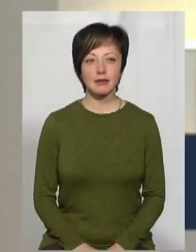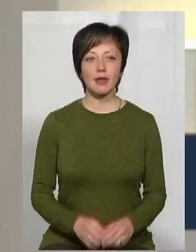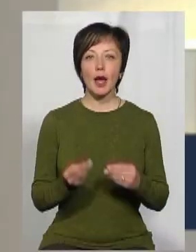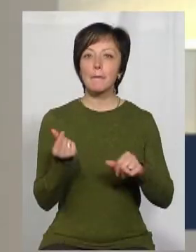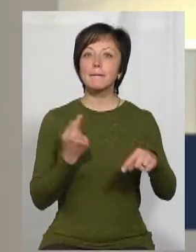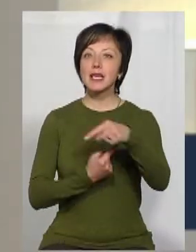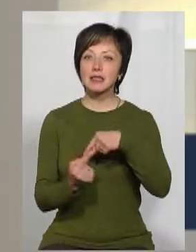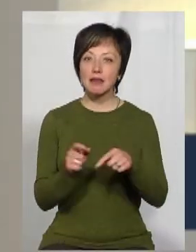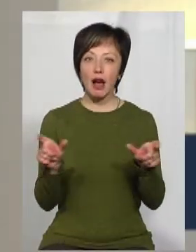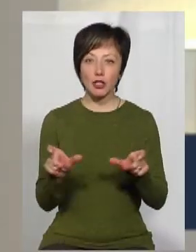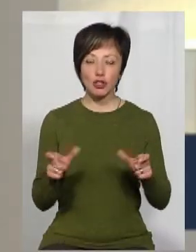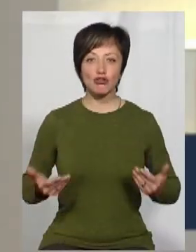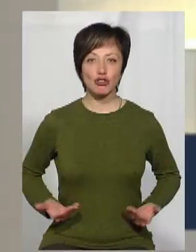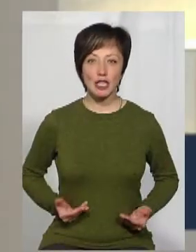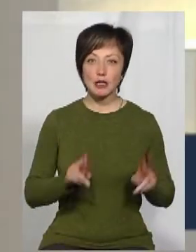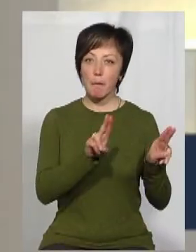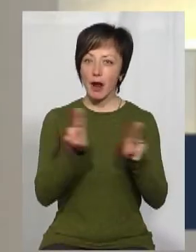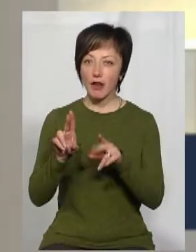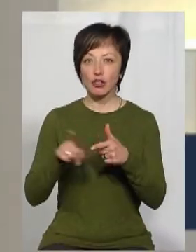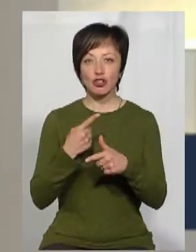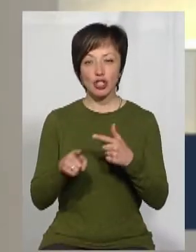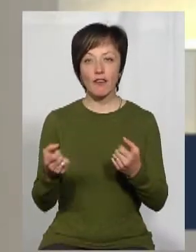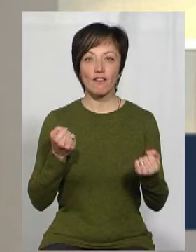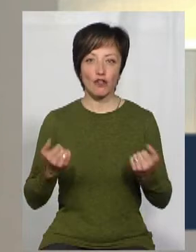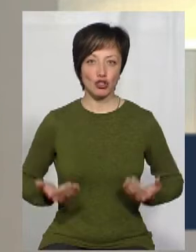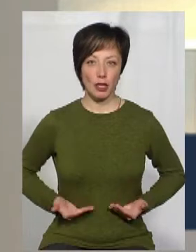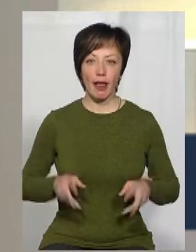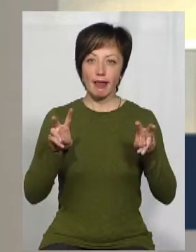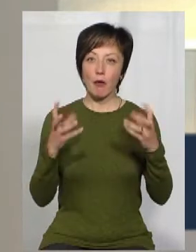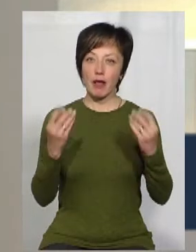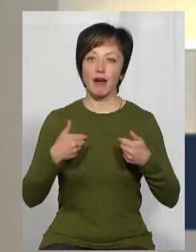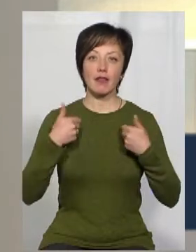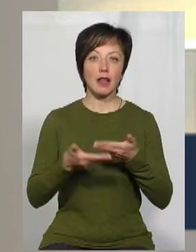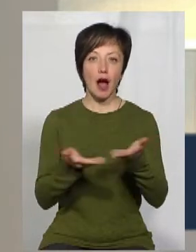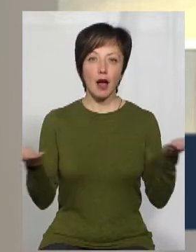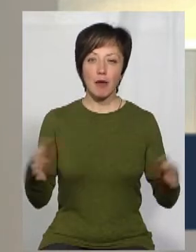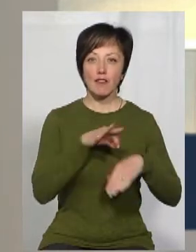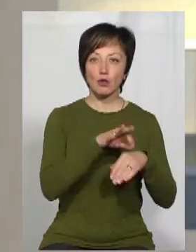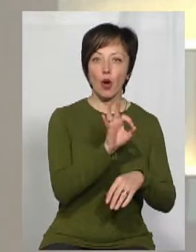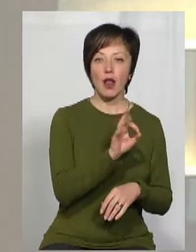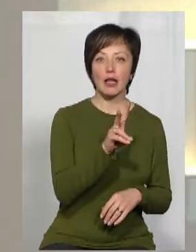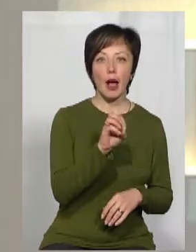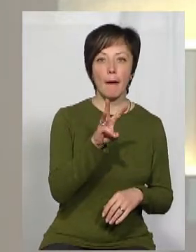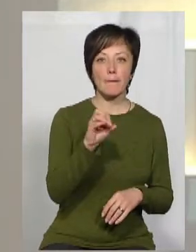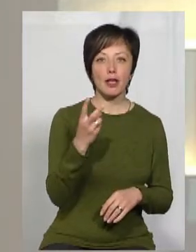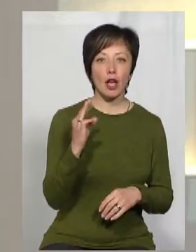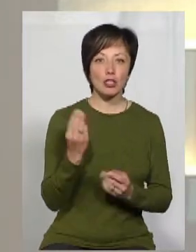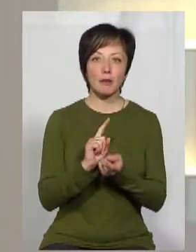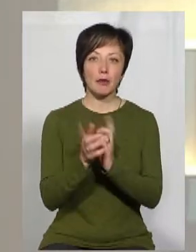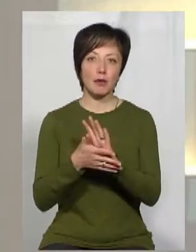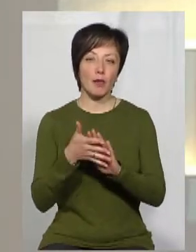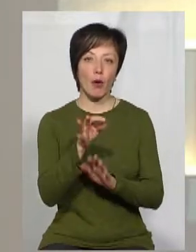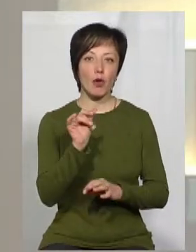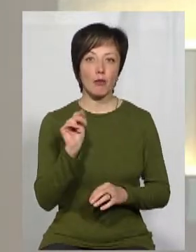Бізнес на карантині. Жити за правилами чи вижити? Це тема дня. Усіх вітаємо. Мене звати Олена Кименяш. На жестову мову